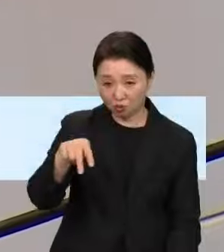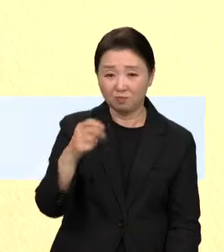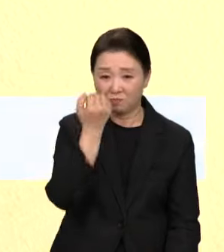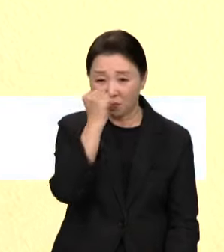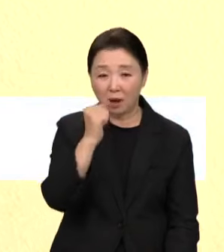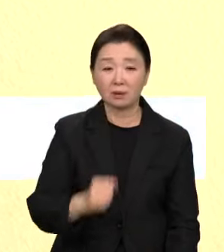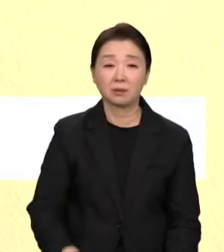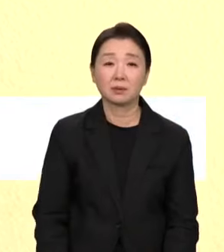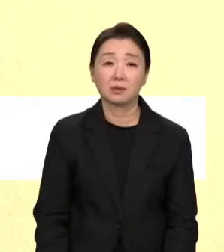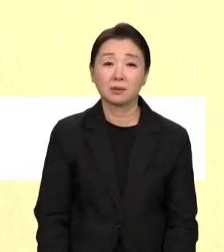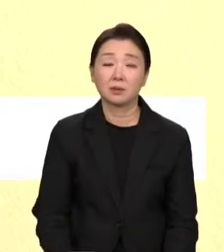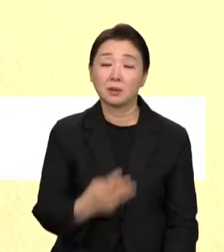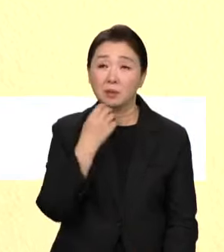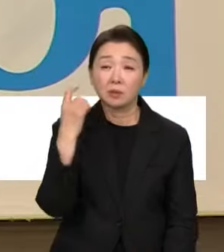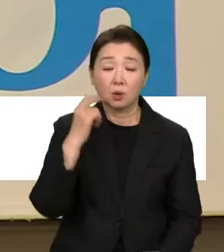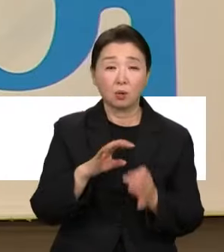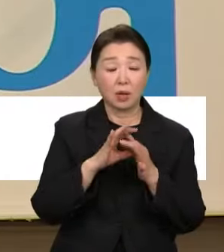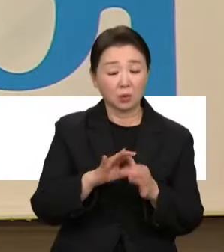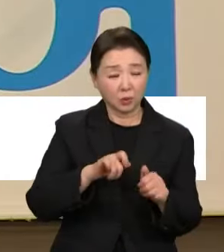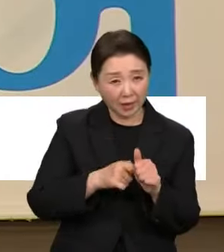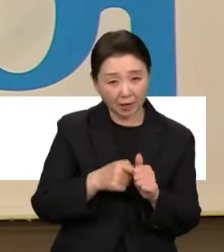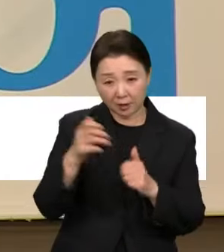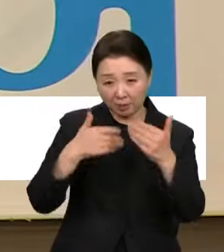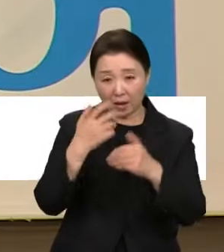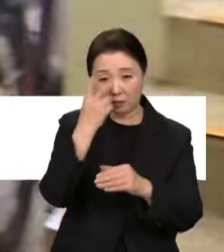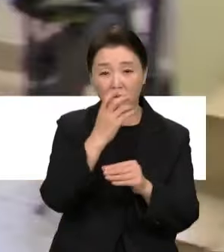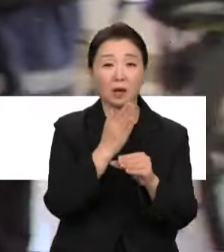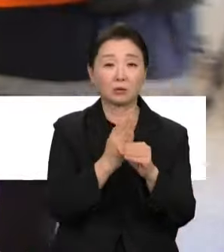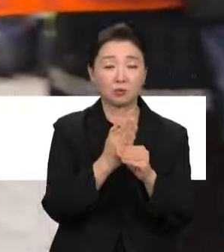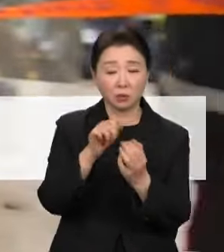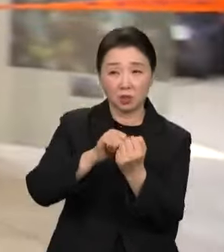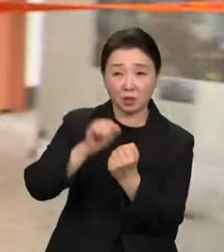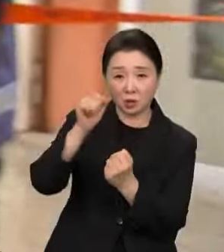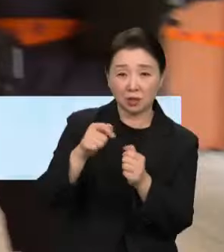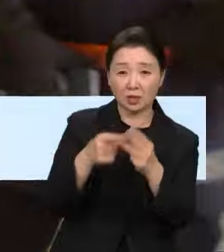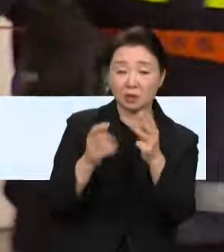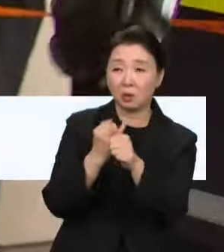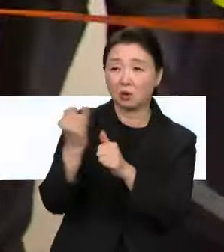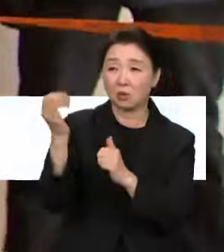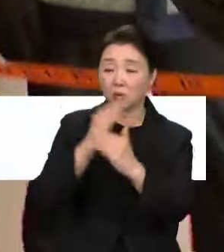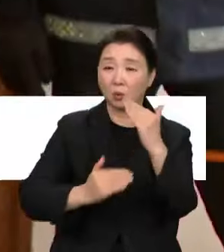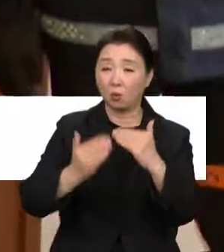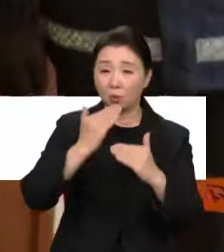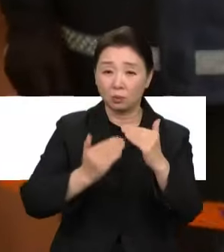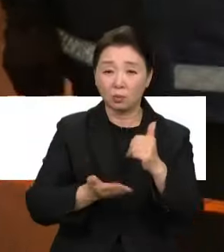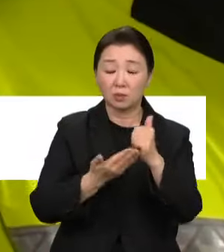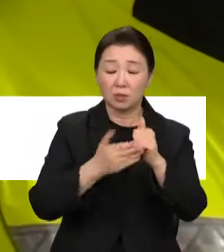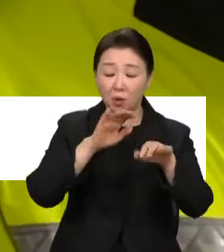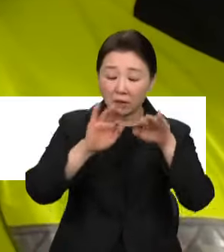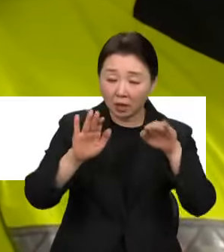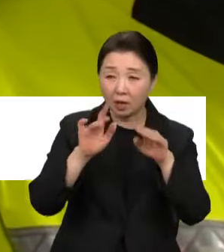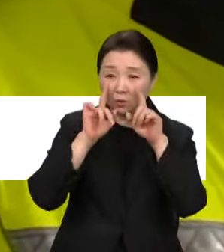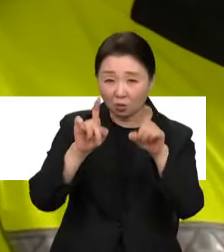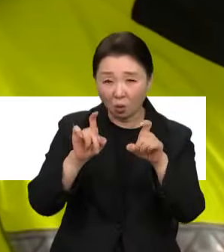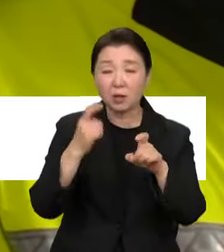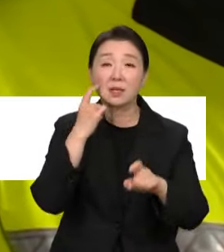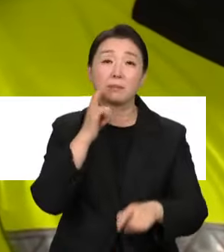한 서울의 소리에 대한 강제 수사에 나섰습니다. 영장에는 김건희 여사의 공천 개입 의혹을 거짓이라고